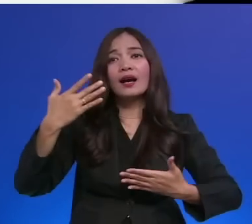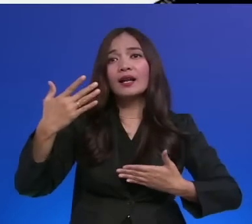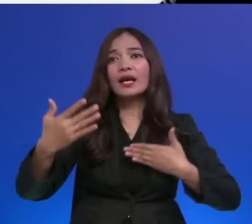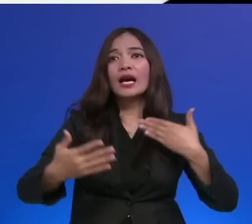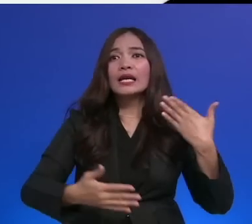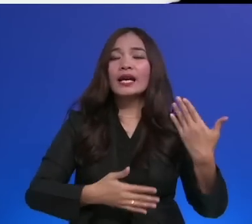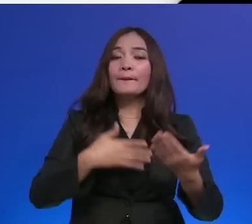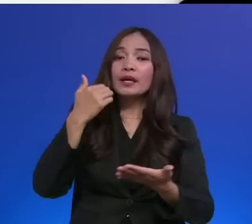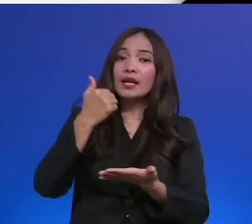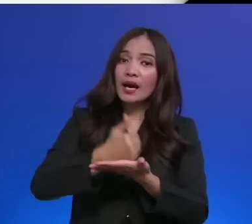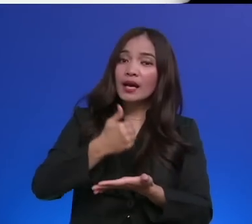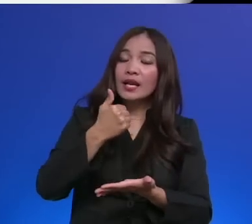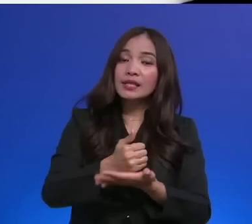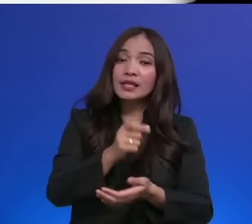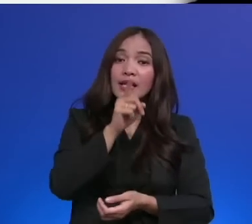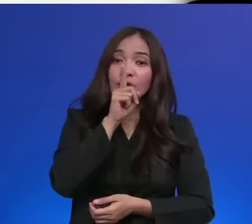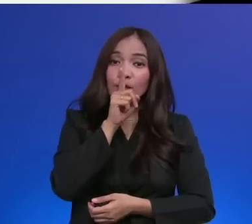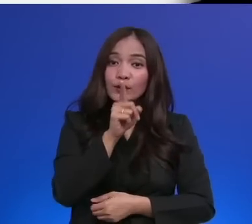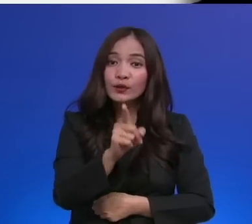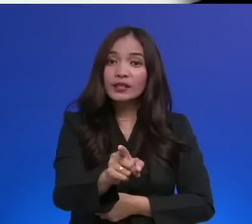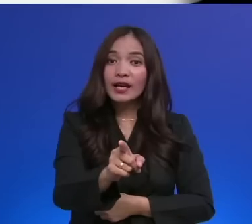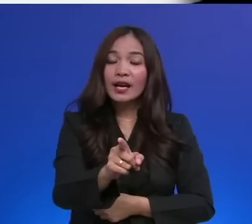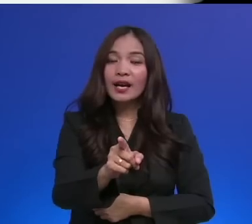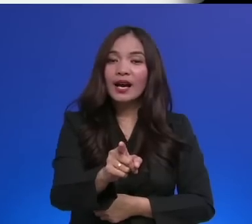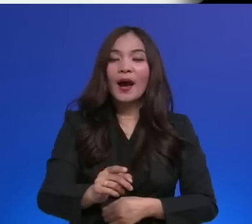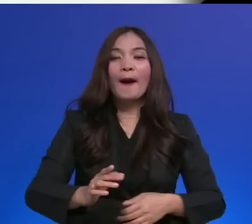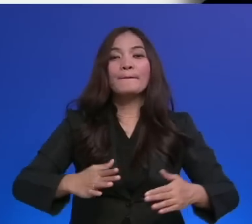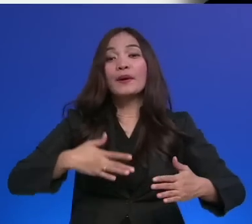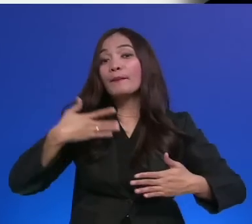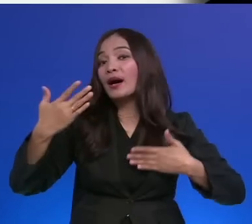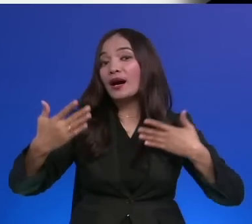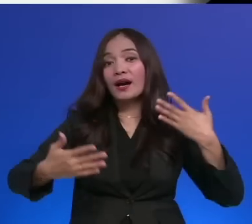kebahagiaan yang benar dan sesungguhnya,